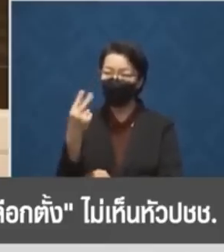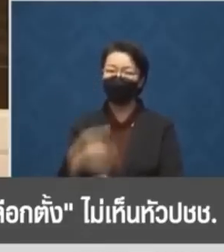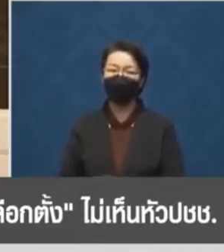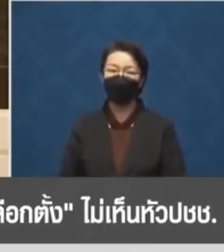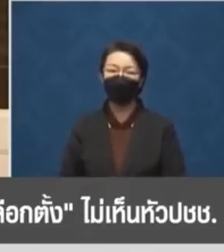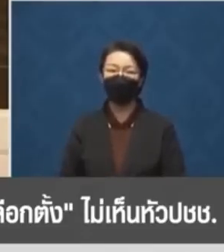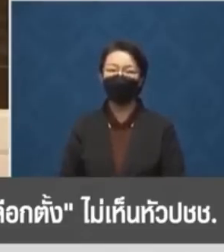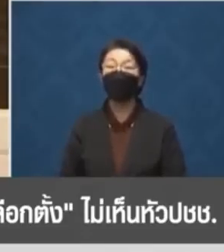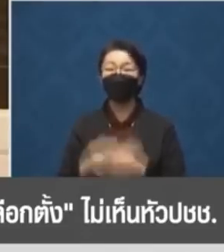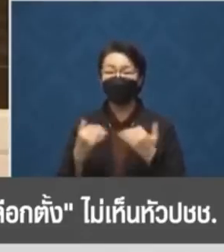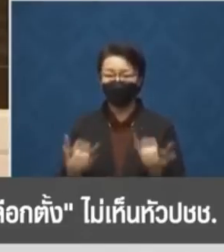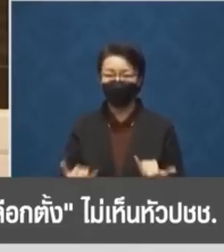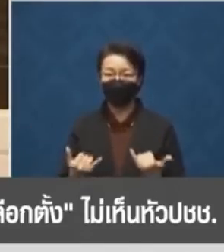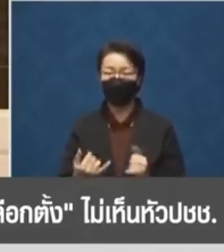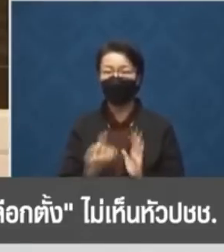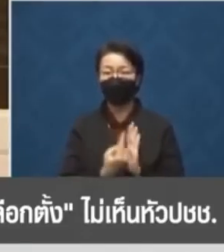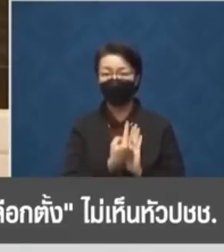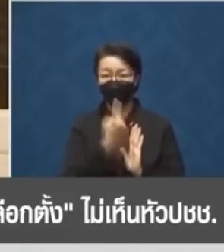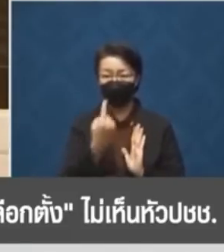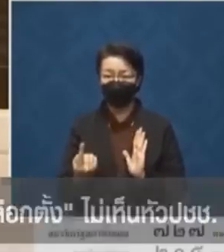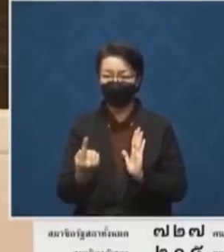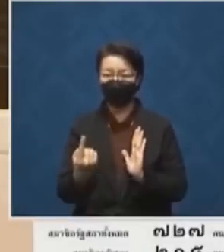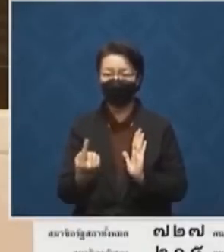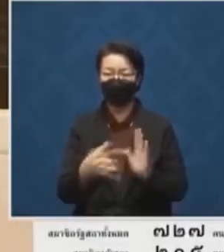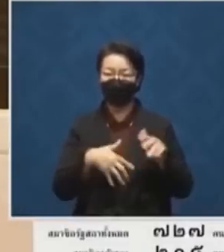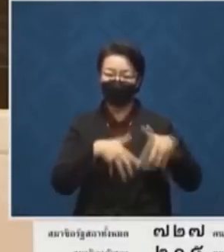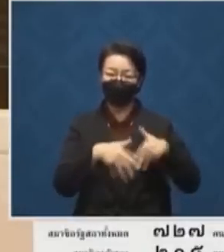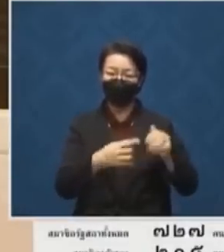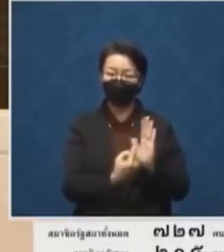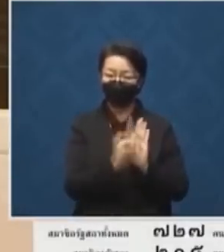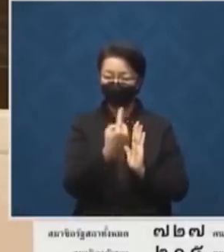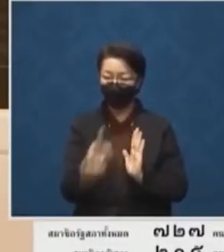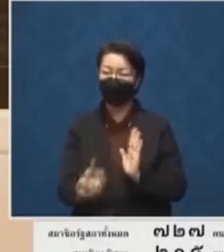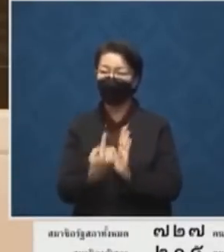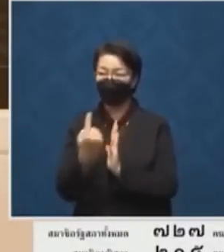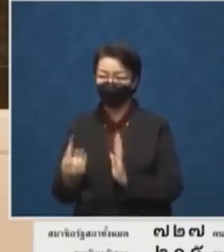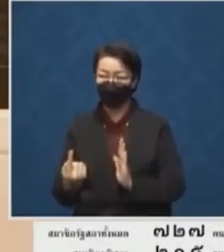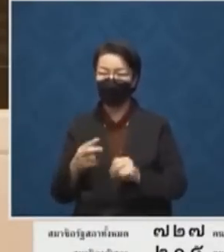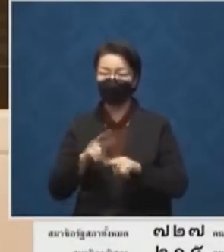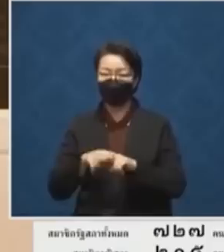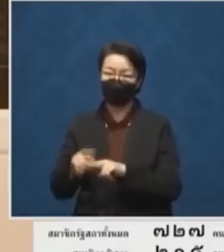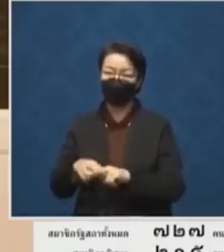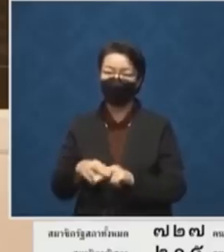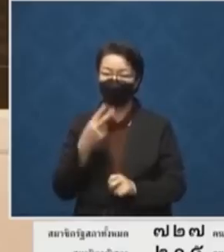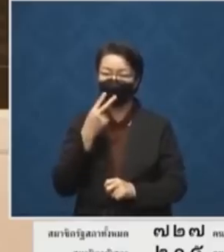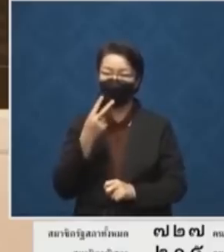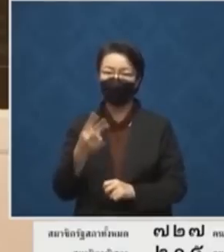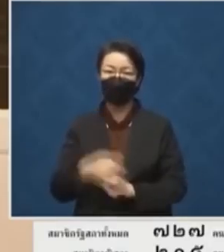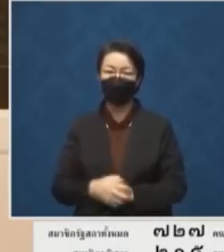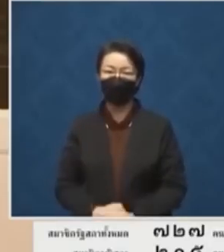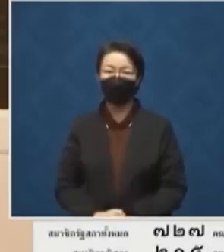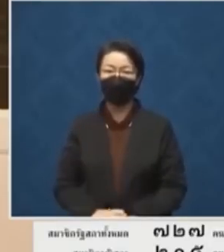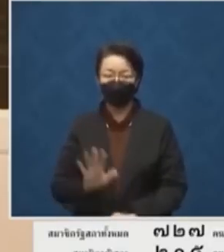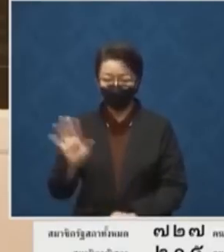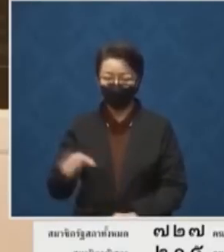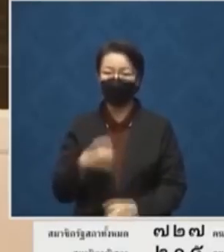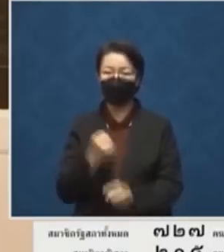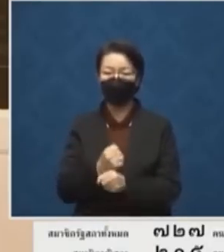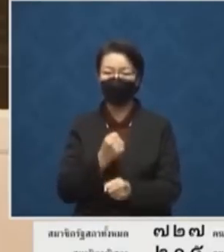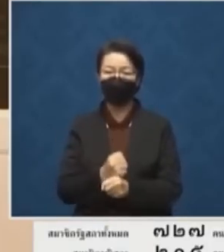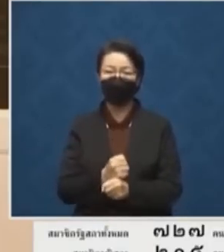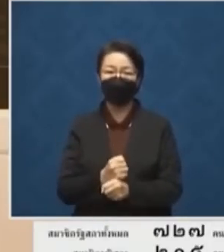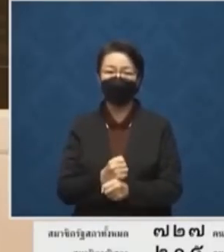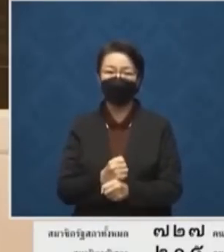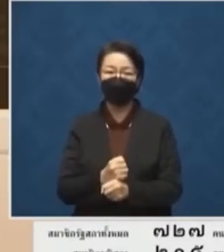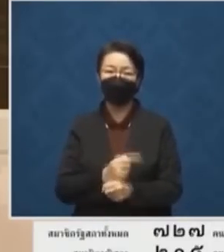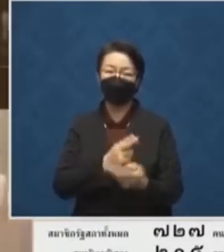วันนี้ตัวแทนของพ่อแม่พี่น้องที่อยู่ทางบ้านขอให้ได้รู้แต่ว่าภายมาทำหน้าที่ภายบ่มา